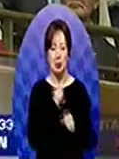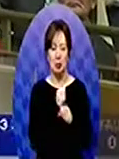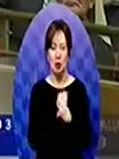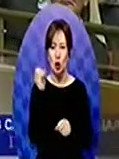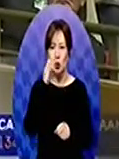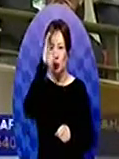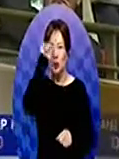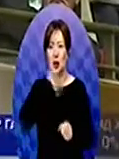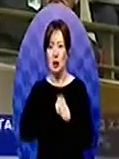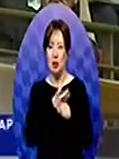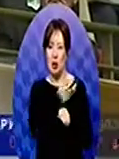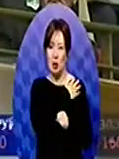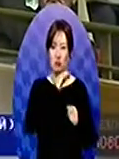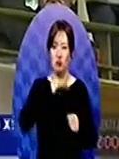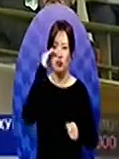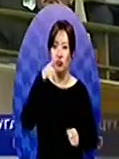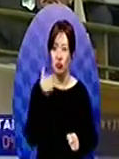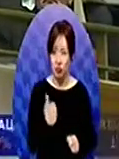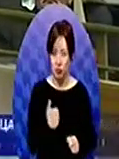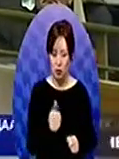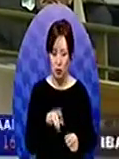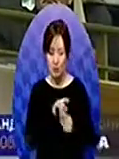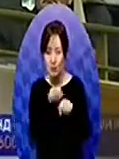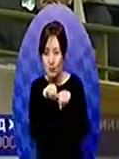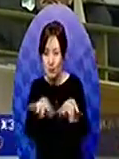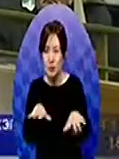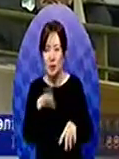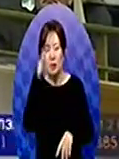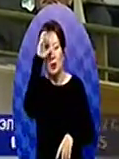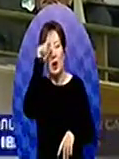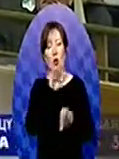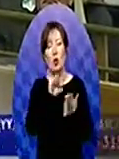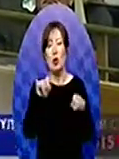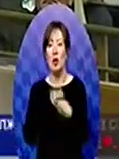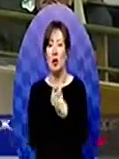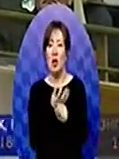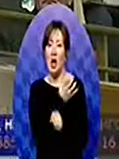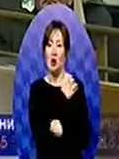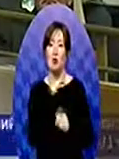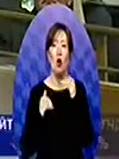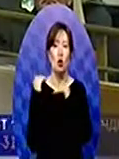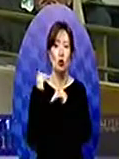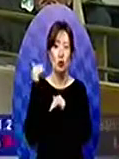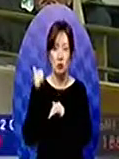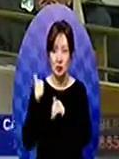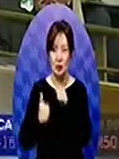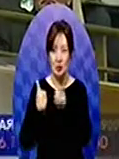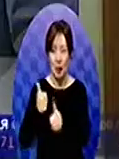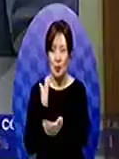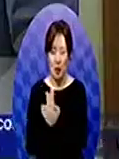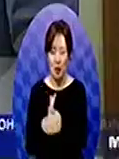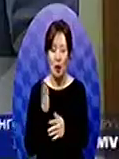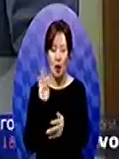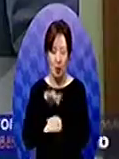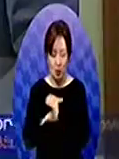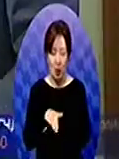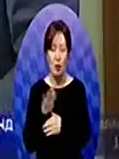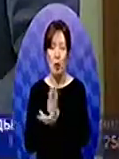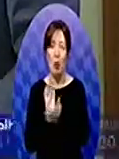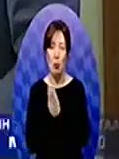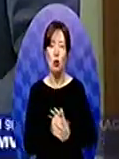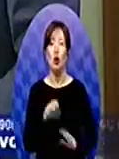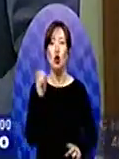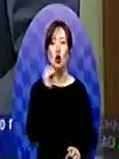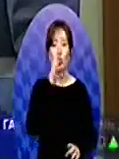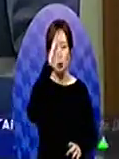өснө. Үүнтэй зэрэгцээ бусад сайд нарын хариуцлага давхар өснө. Гэх зэргээр эерэг тал байхад, ерөнхий сайд хүссэн